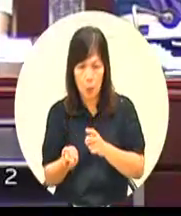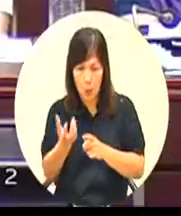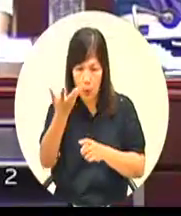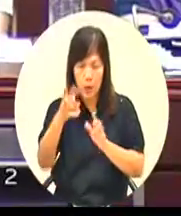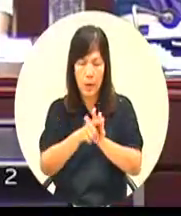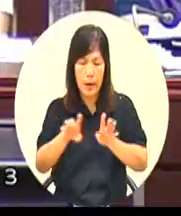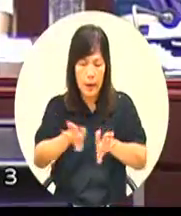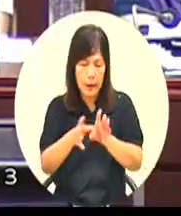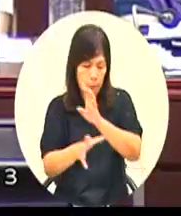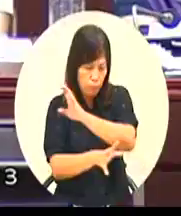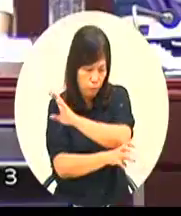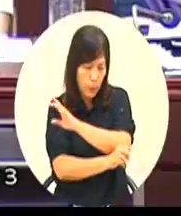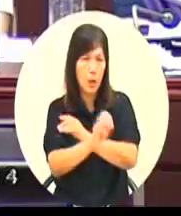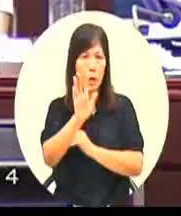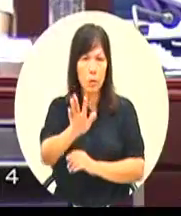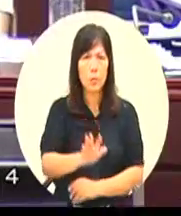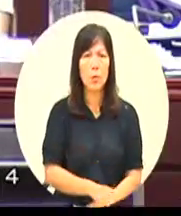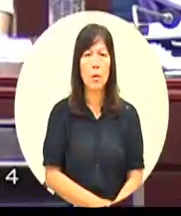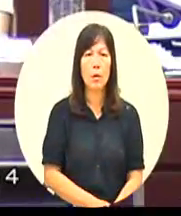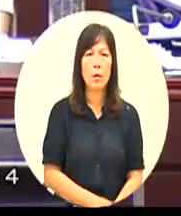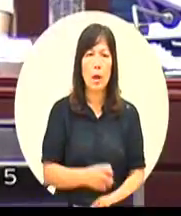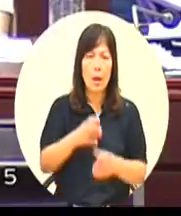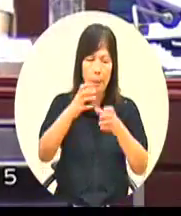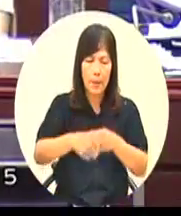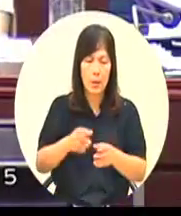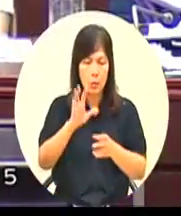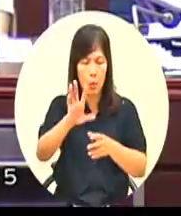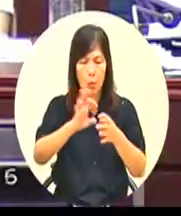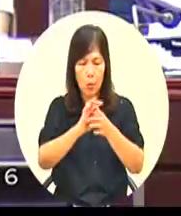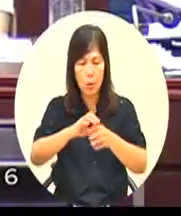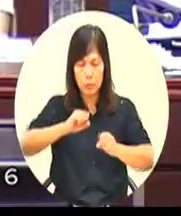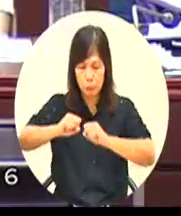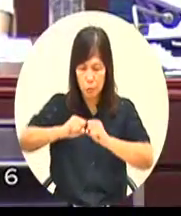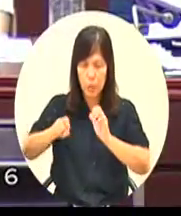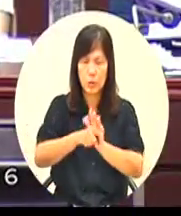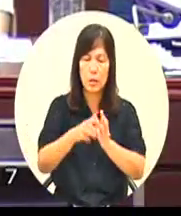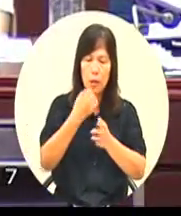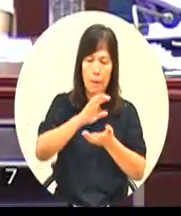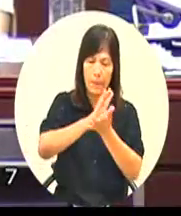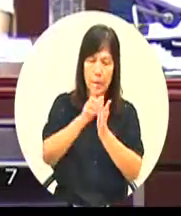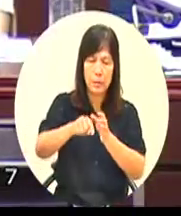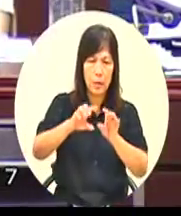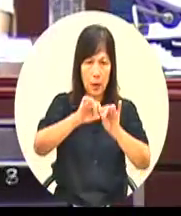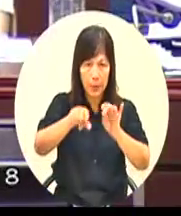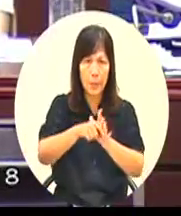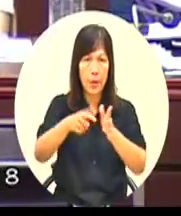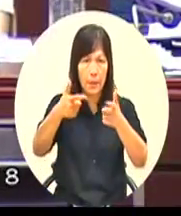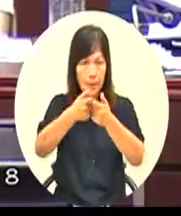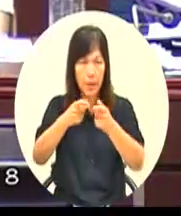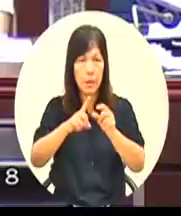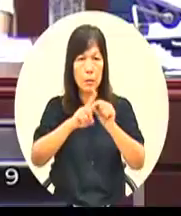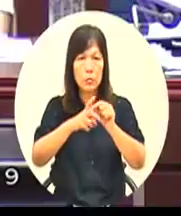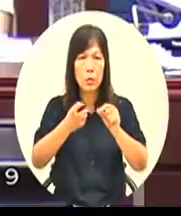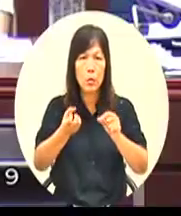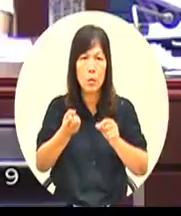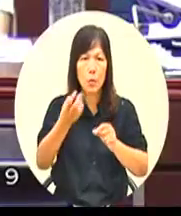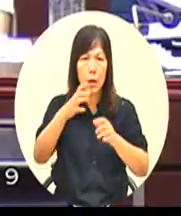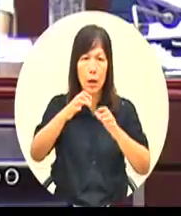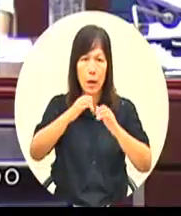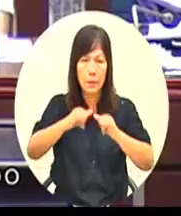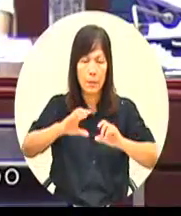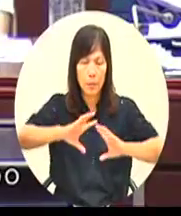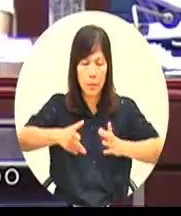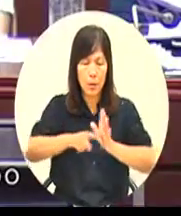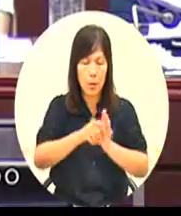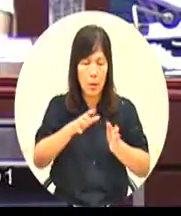层开始扎根哦。那举办相关的赛事跟活化场地，也配合这个中华民国冰球协会评